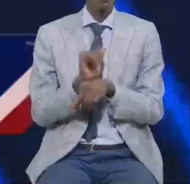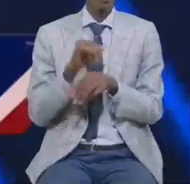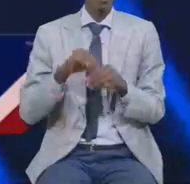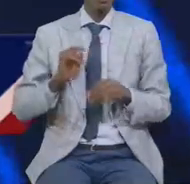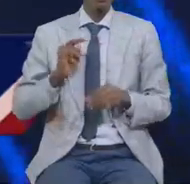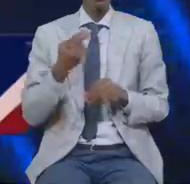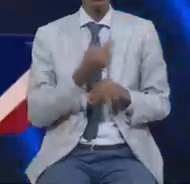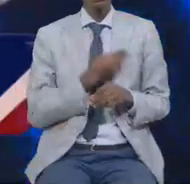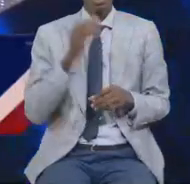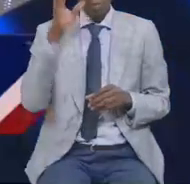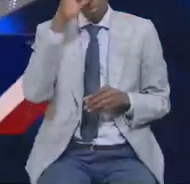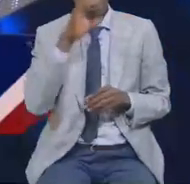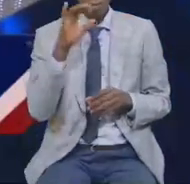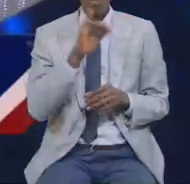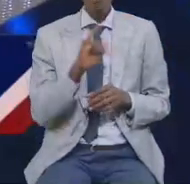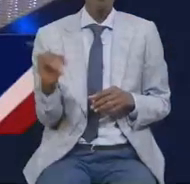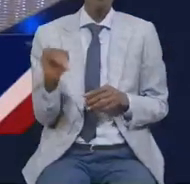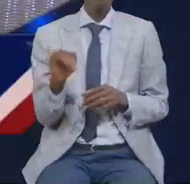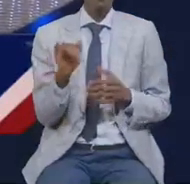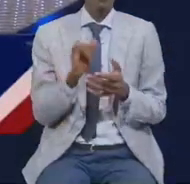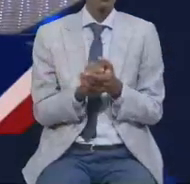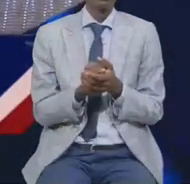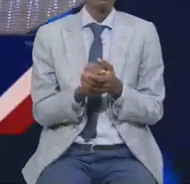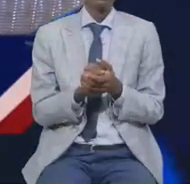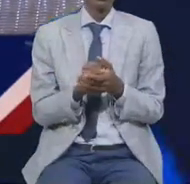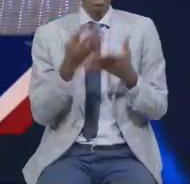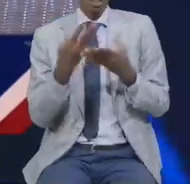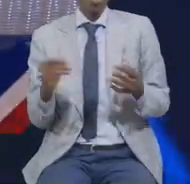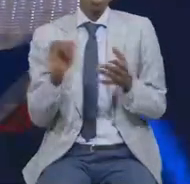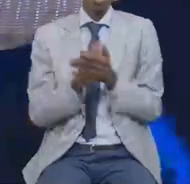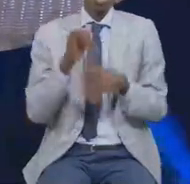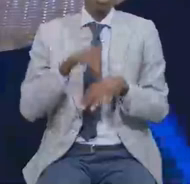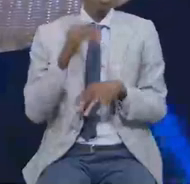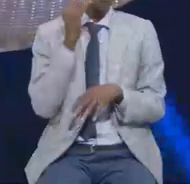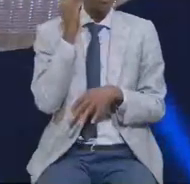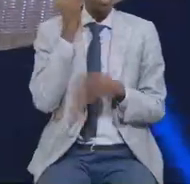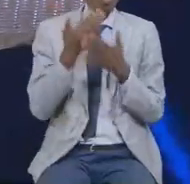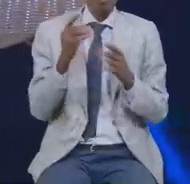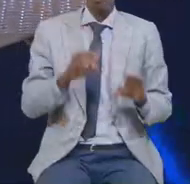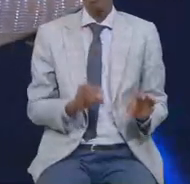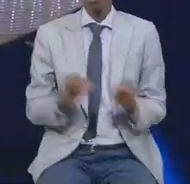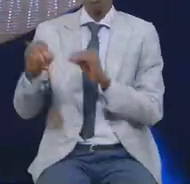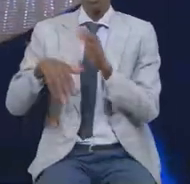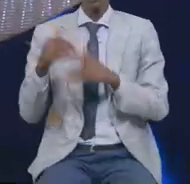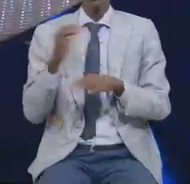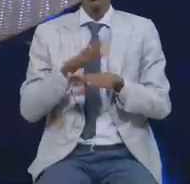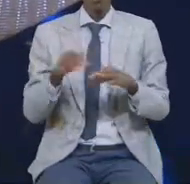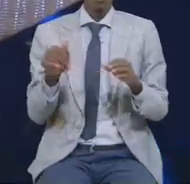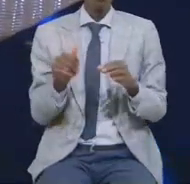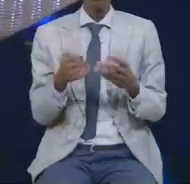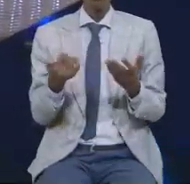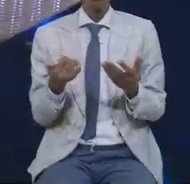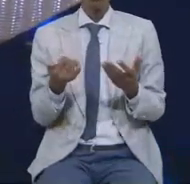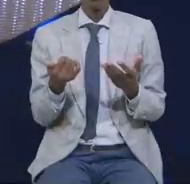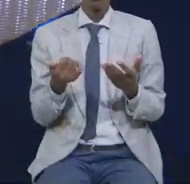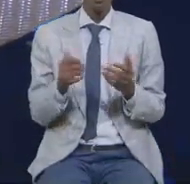Alors réglez cela à la maison avant de sortir. Il ne faut pas éviter le rendez-vous que vous avez